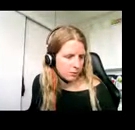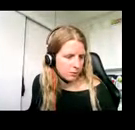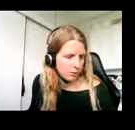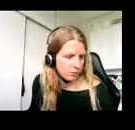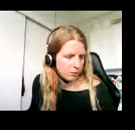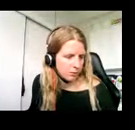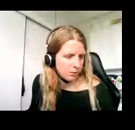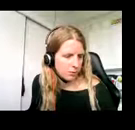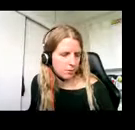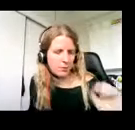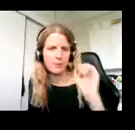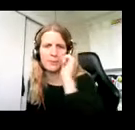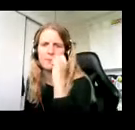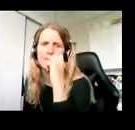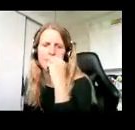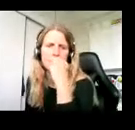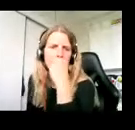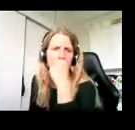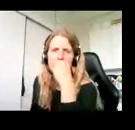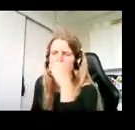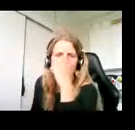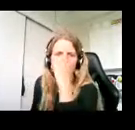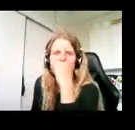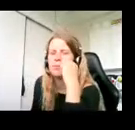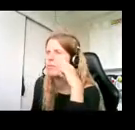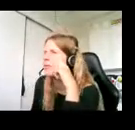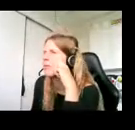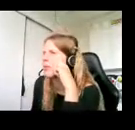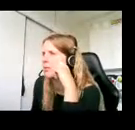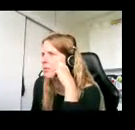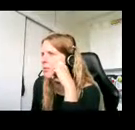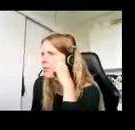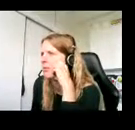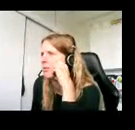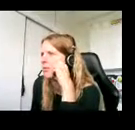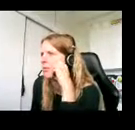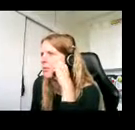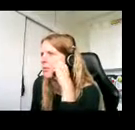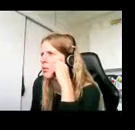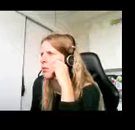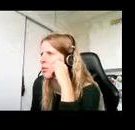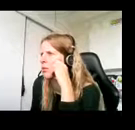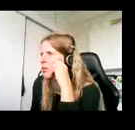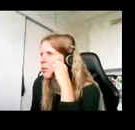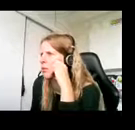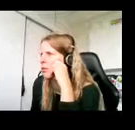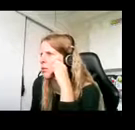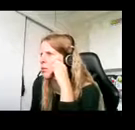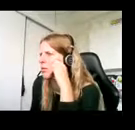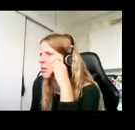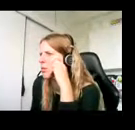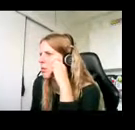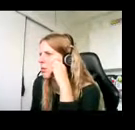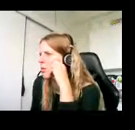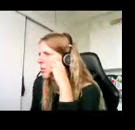vorige zomer ook zo, is deze zomer opnieuw. Zorg voor een contactlogboek waarin je duidelijk noteert. Als er externen zijn langsgekomen op